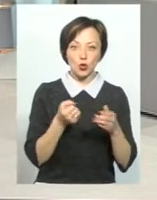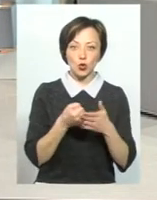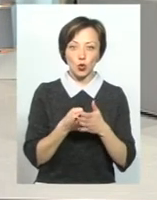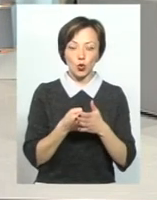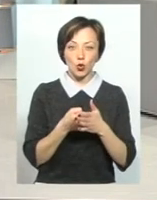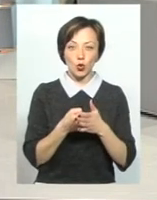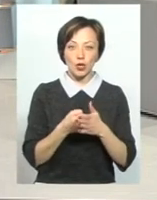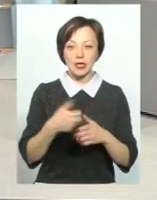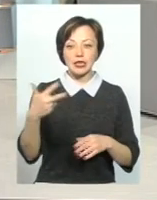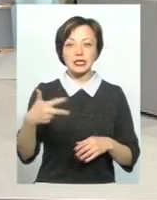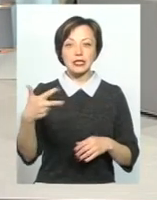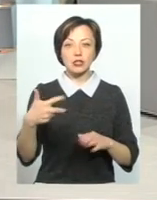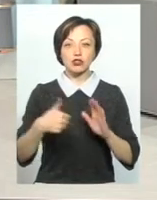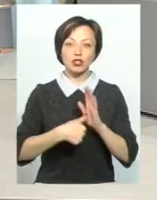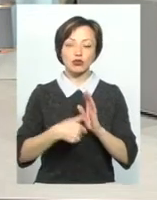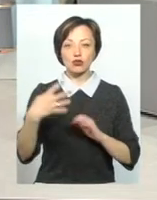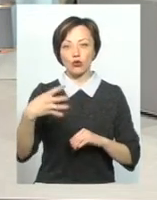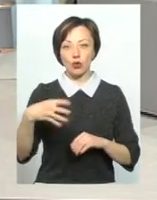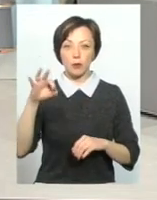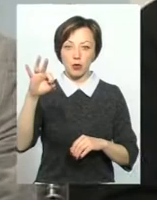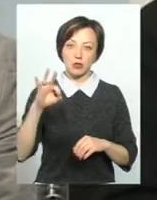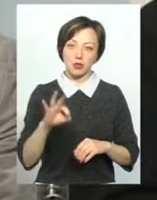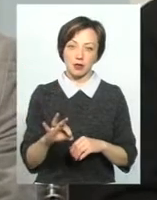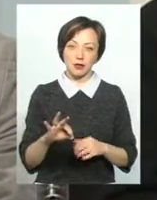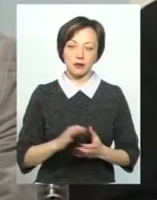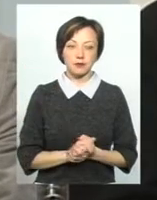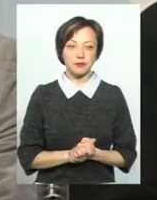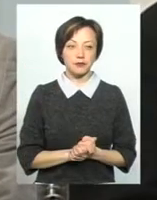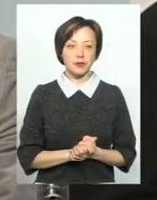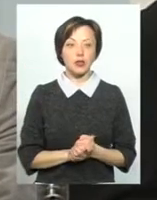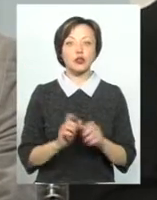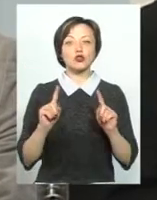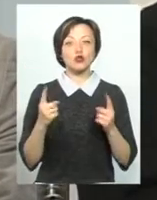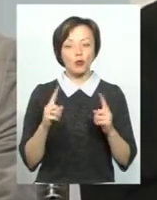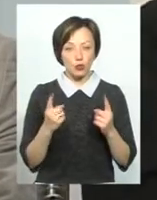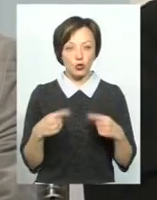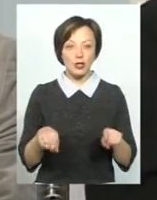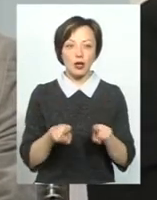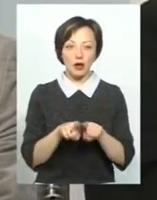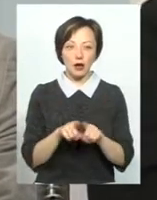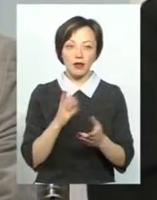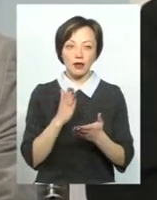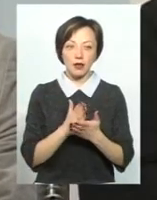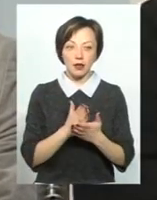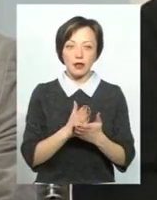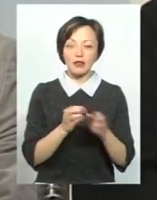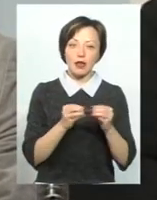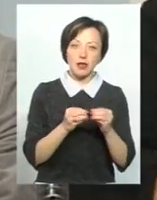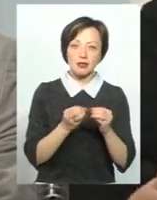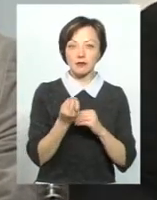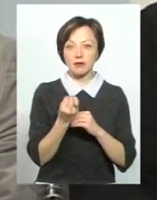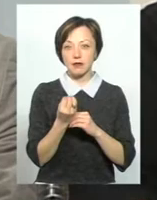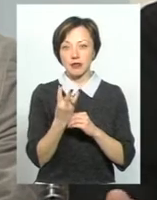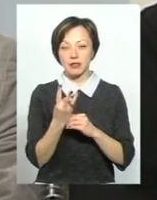до 36 до 40%. Чому? Чому така є і 10, і